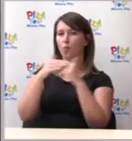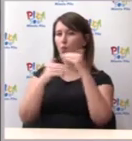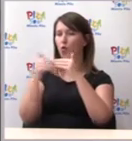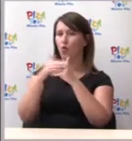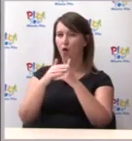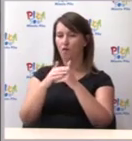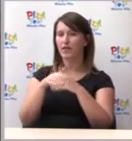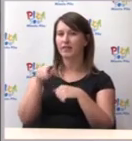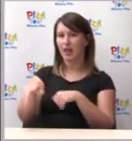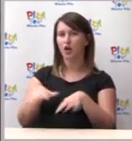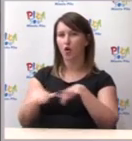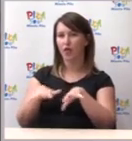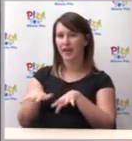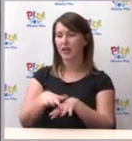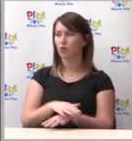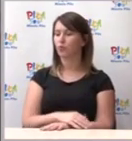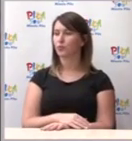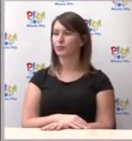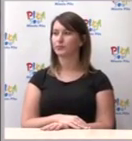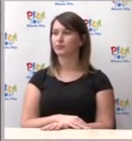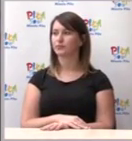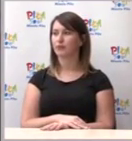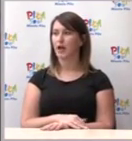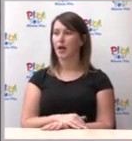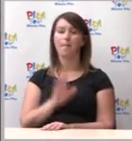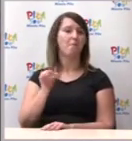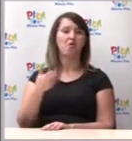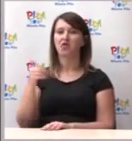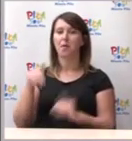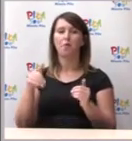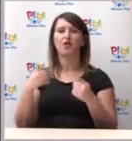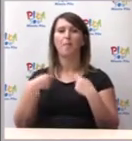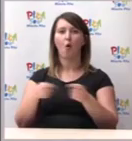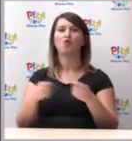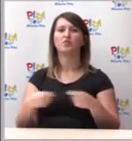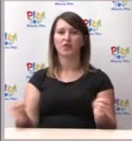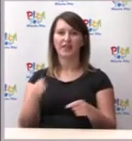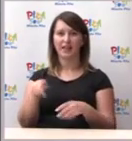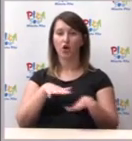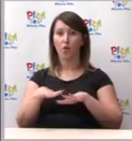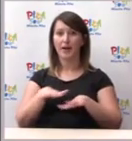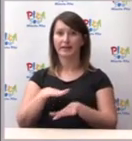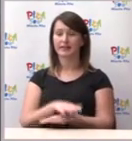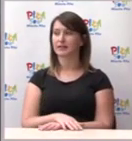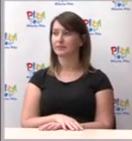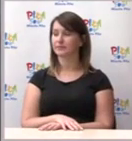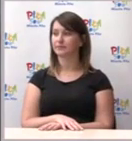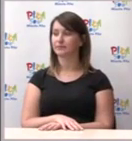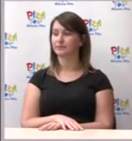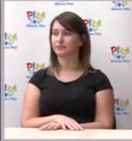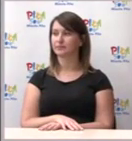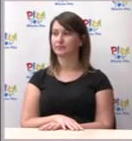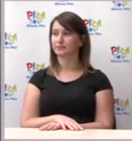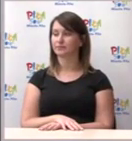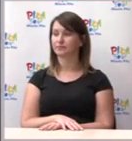przeznaczeniu, które było, nie mogło sprzedać, z prośbą o to, aby Wysoka Rada zechciała zmienić przeznaczenie tego